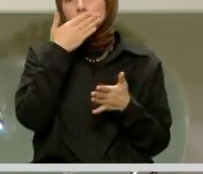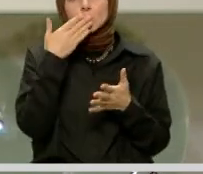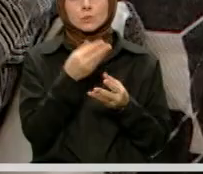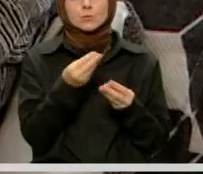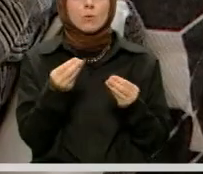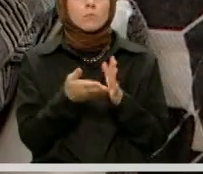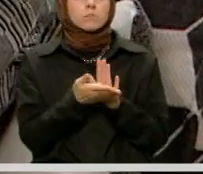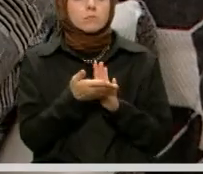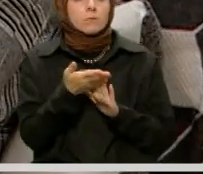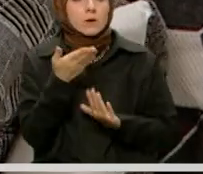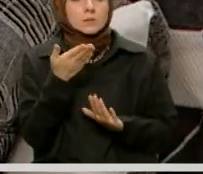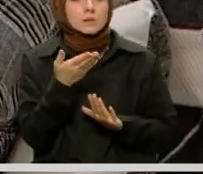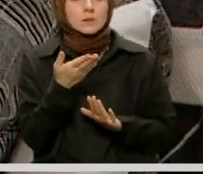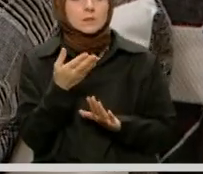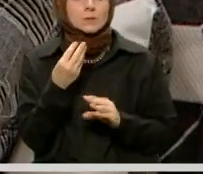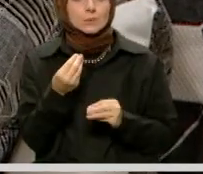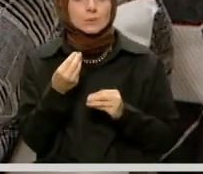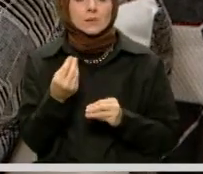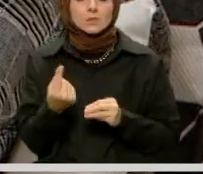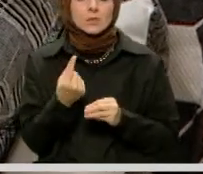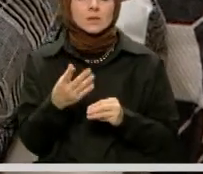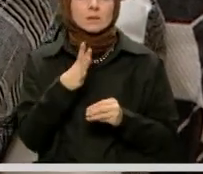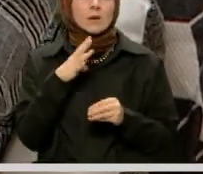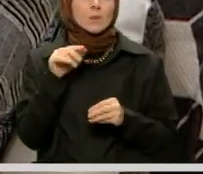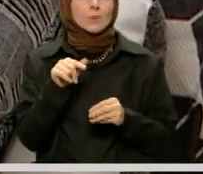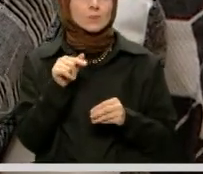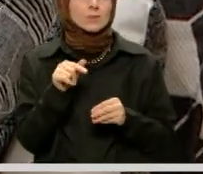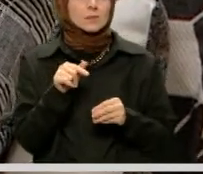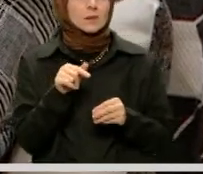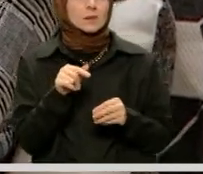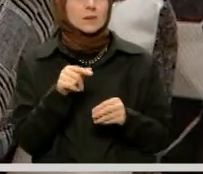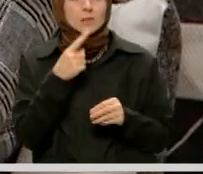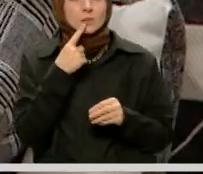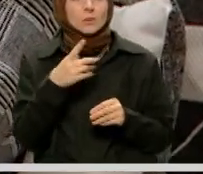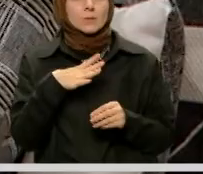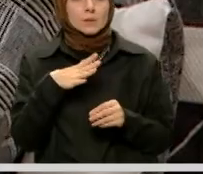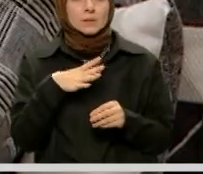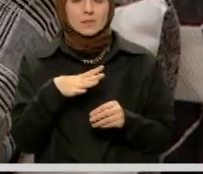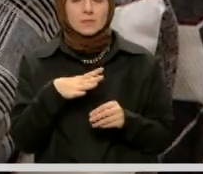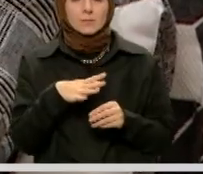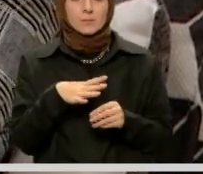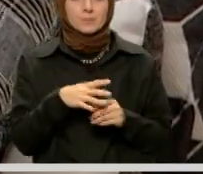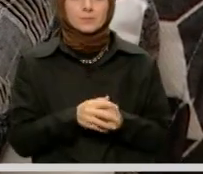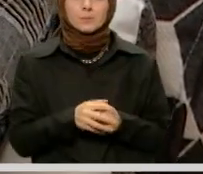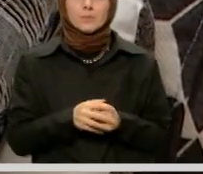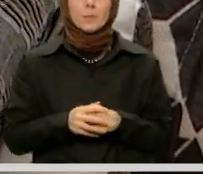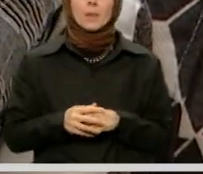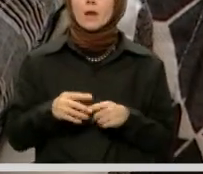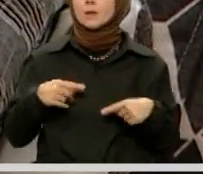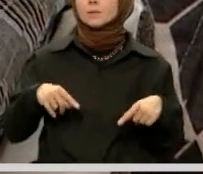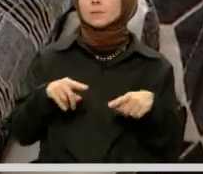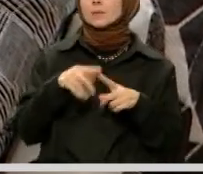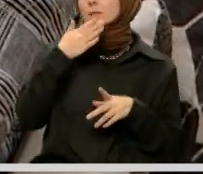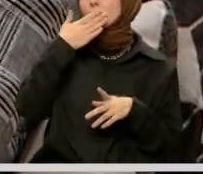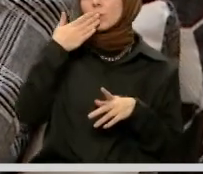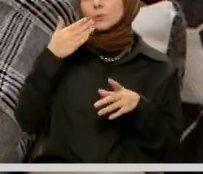çok hikmeti var. Yani onları da maddeler halinde zikretmek isterim. Bir tanesi budur esasında. Yani biz